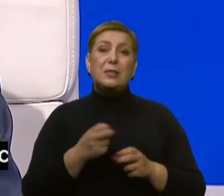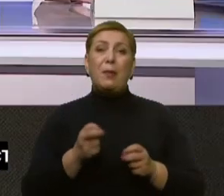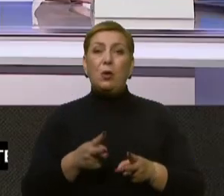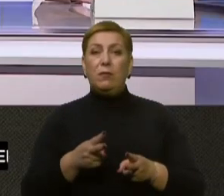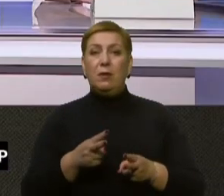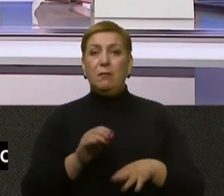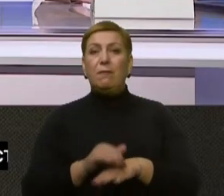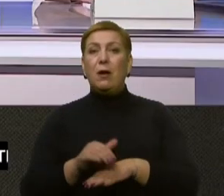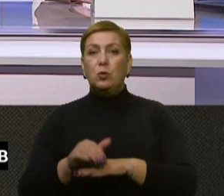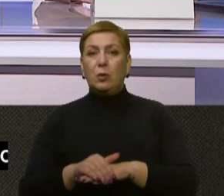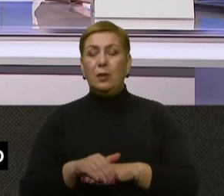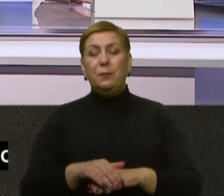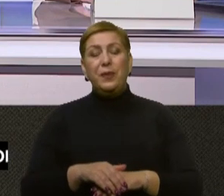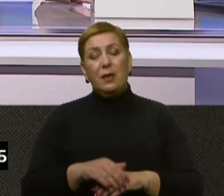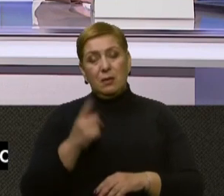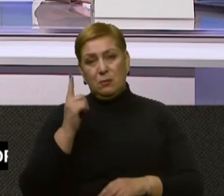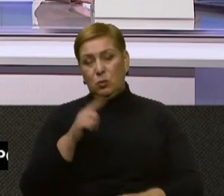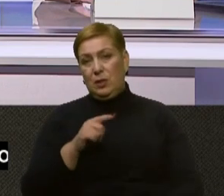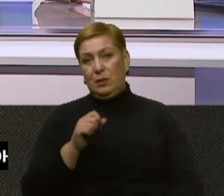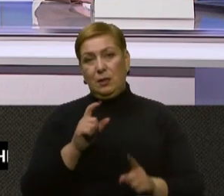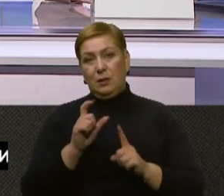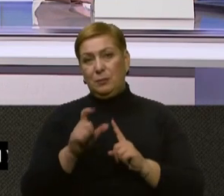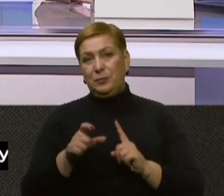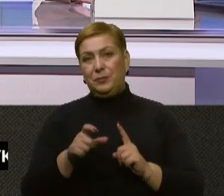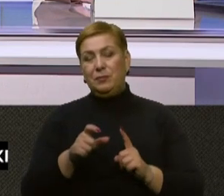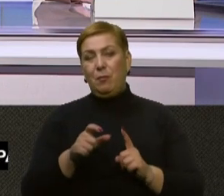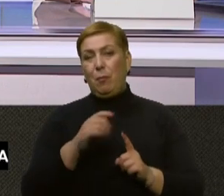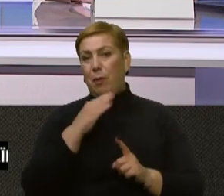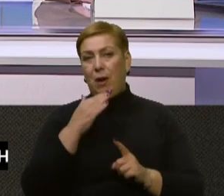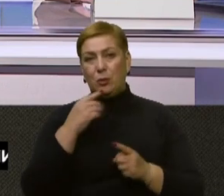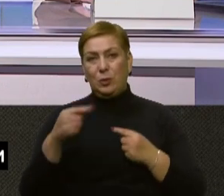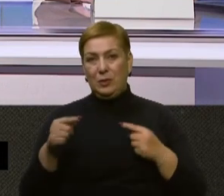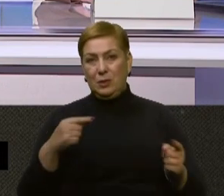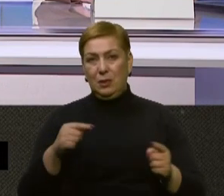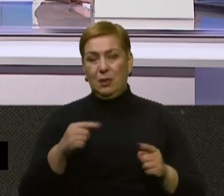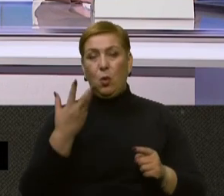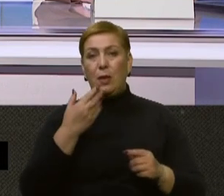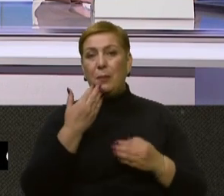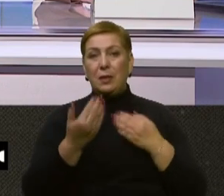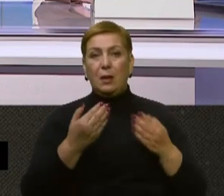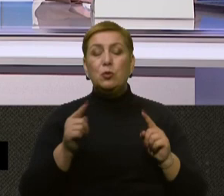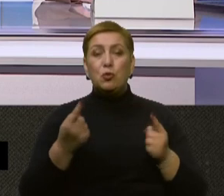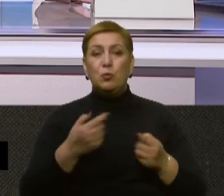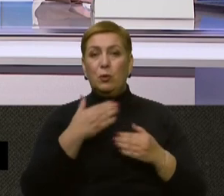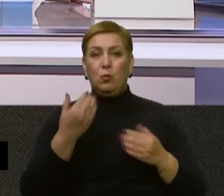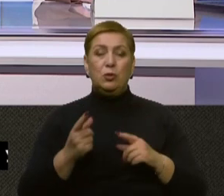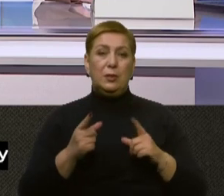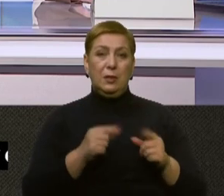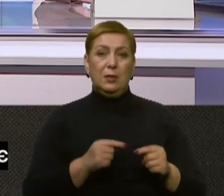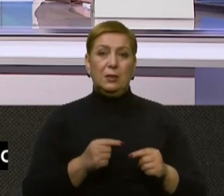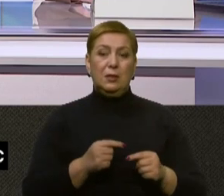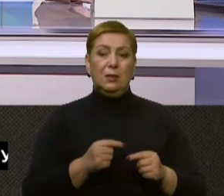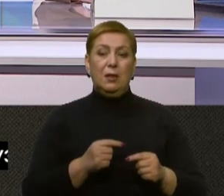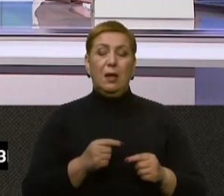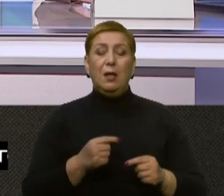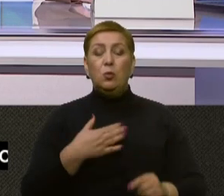Ви знаєте, багато різних відповідей люди говорять, коли у них питають, чому не хочете їхати. Одна з таких,